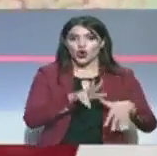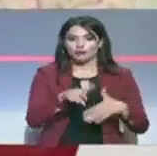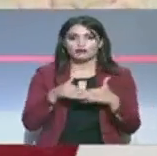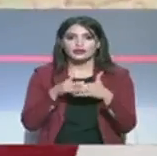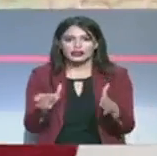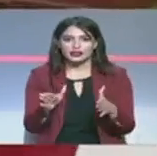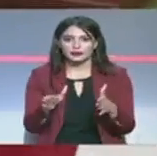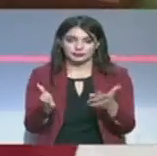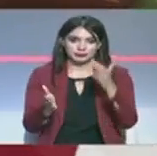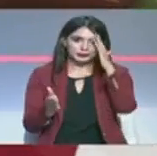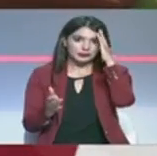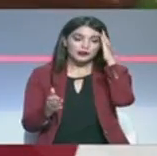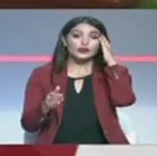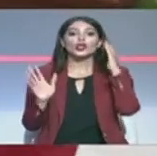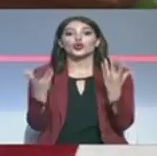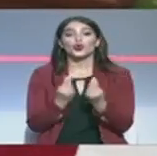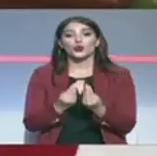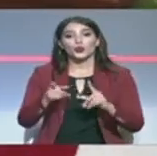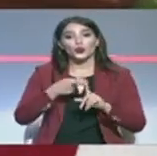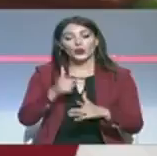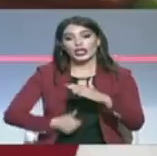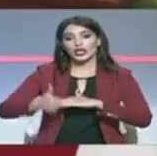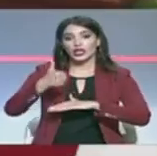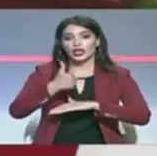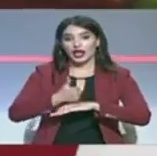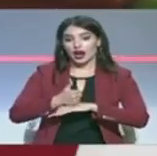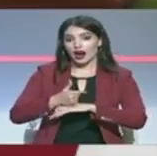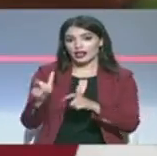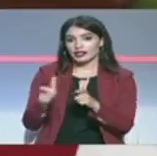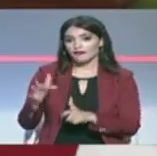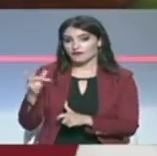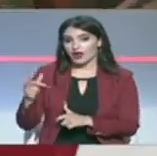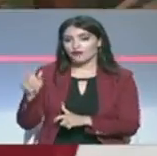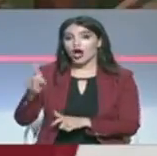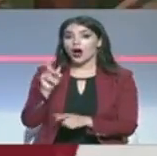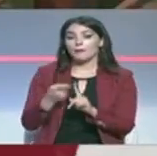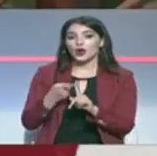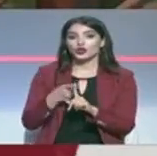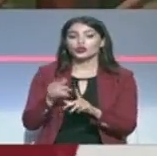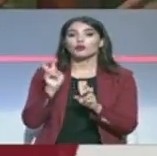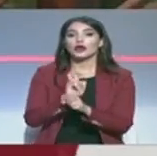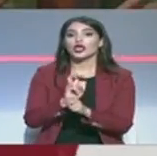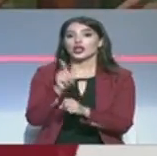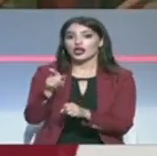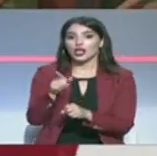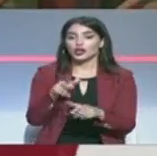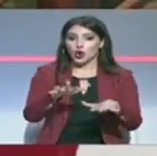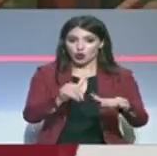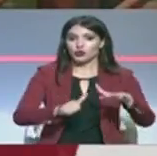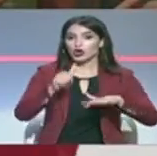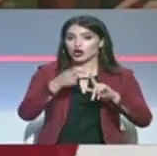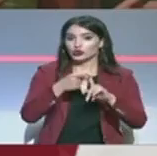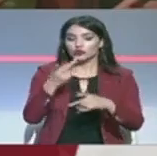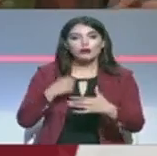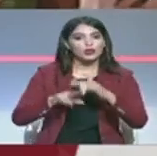الحزام السياسي. ففيما كان رئيس الحكومة المتخلي يرى ضرورة الإبقاء على الائتلاف الحاكم الذي ولد أصلا